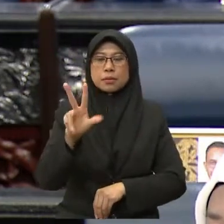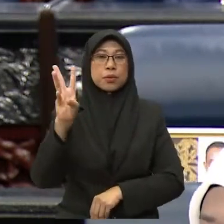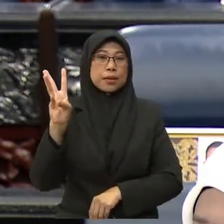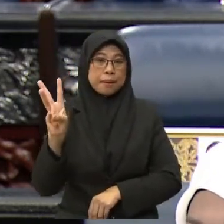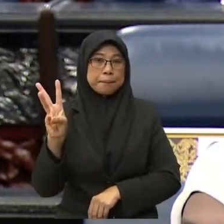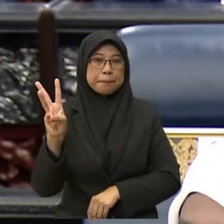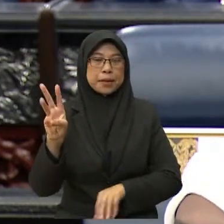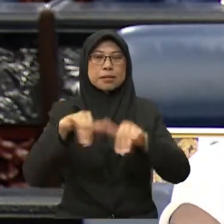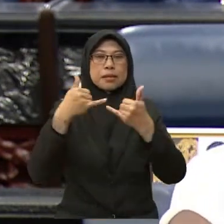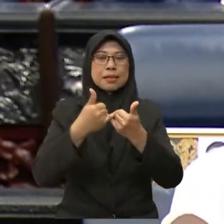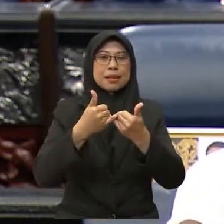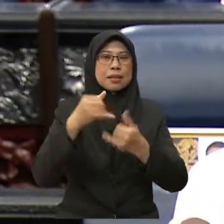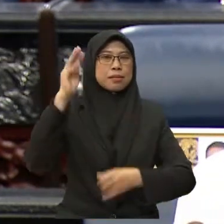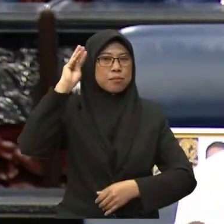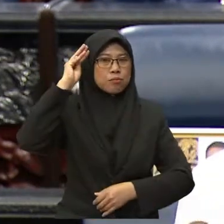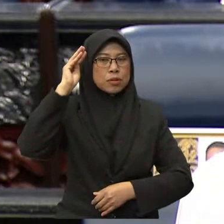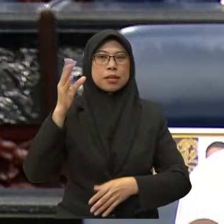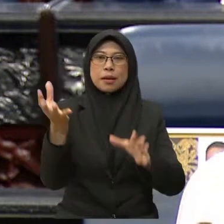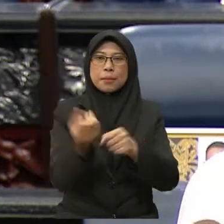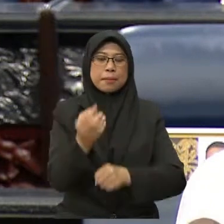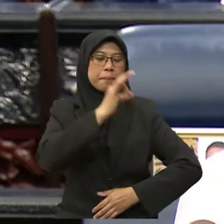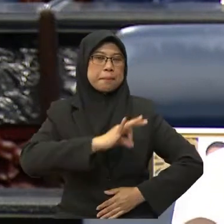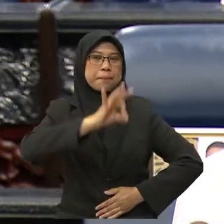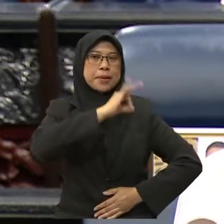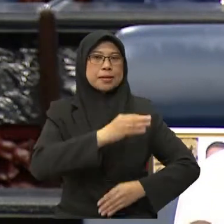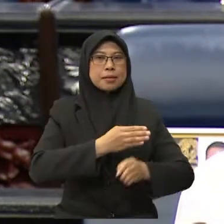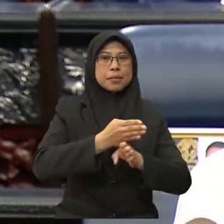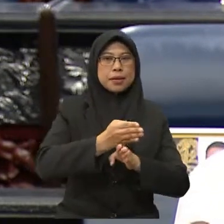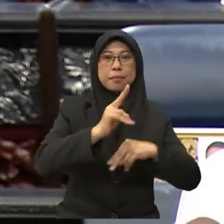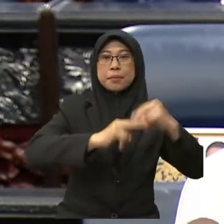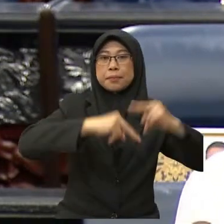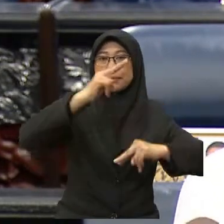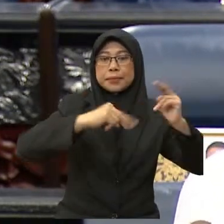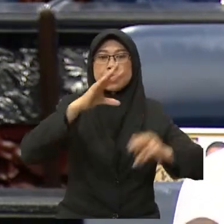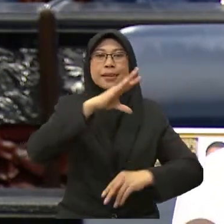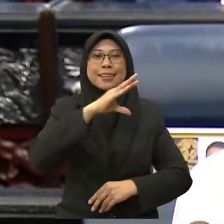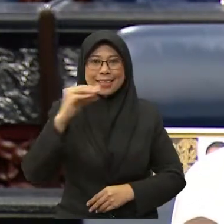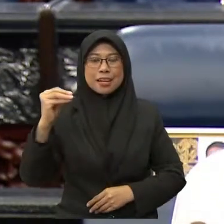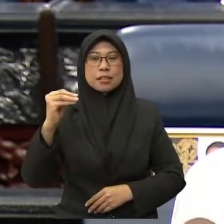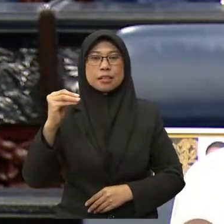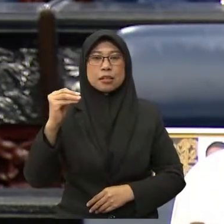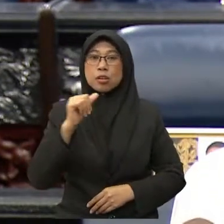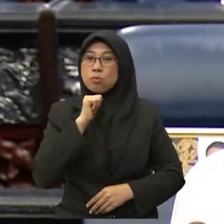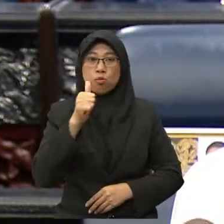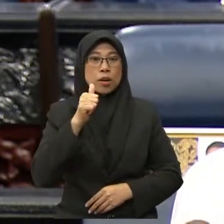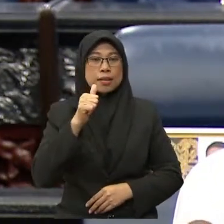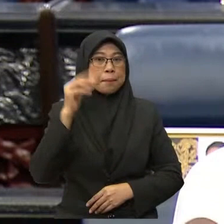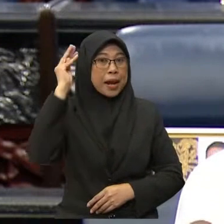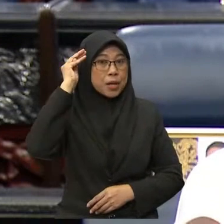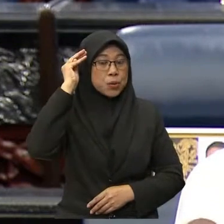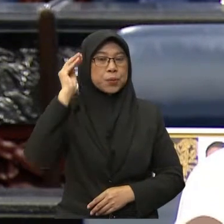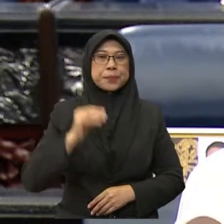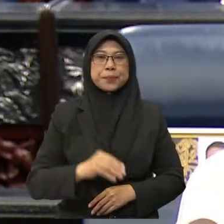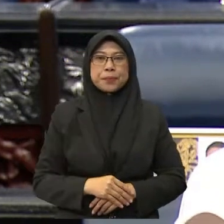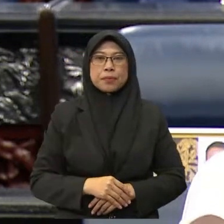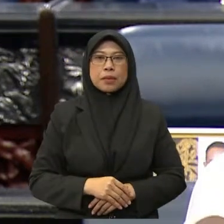ya, semuanya yang mendapat limpahan daripada bidang construction. Dan di yang non bumi, yang bukan Bumi Putera pula,